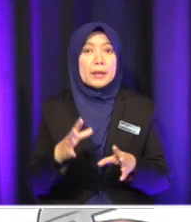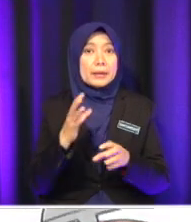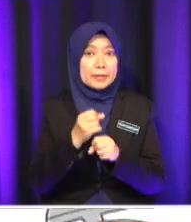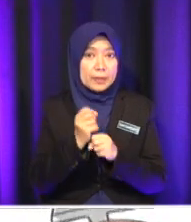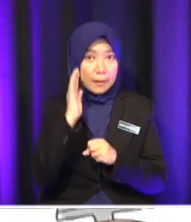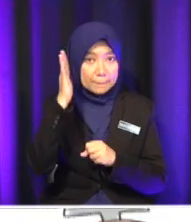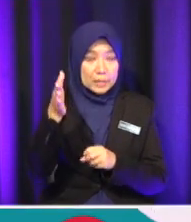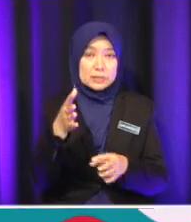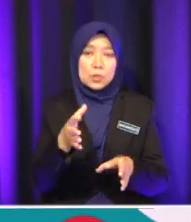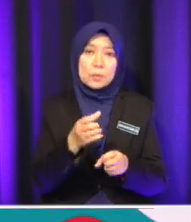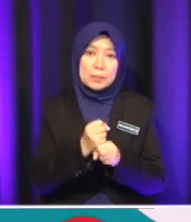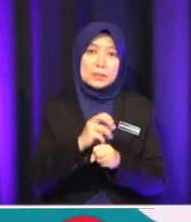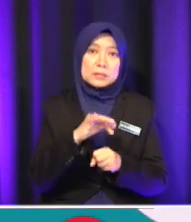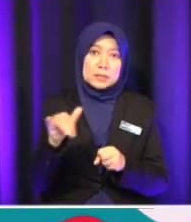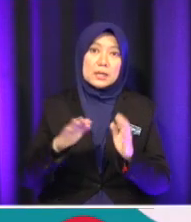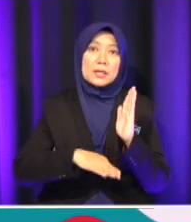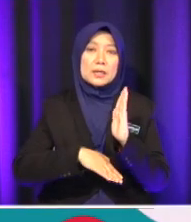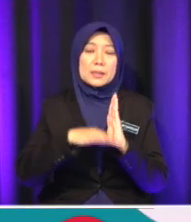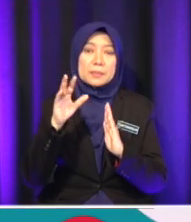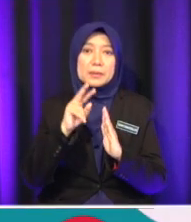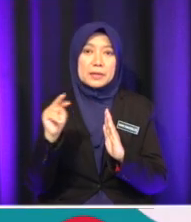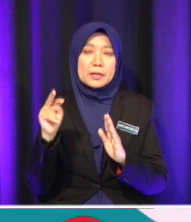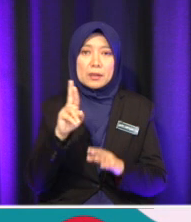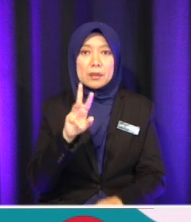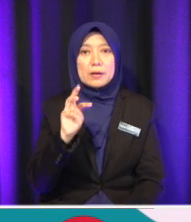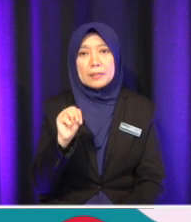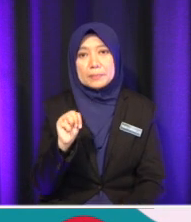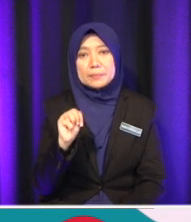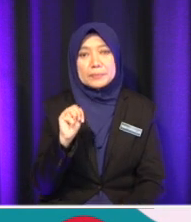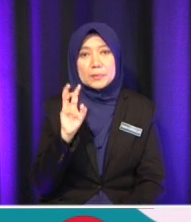jawabannya ialah lebihan arm